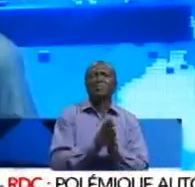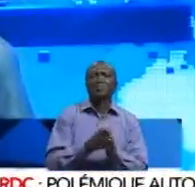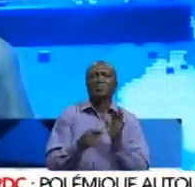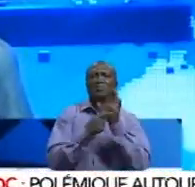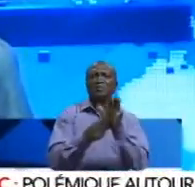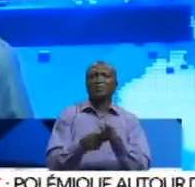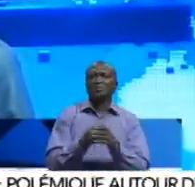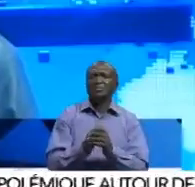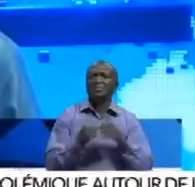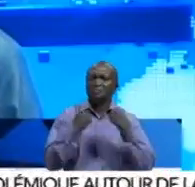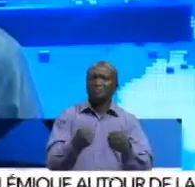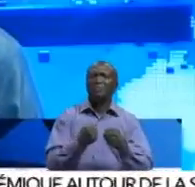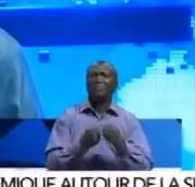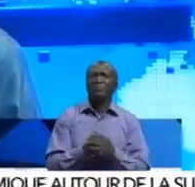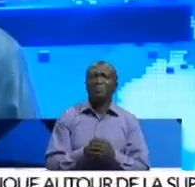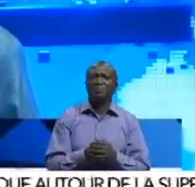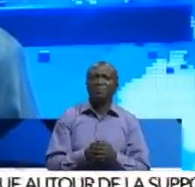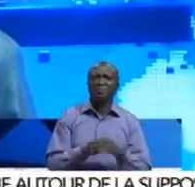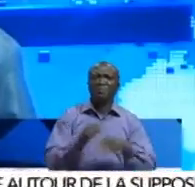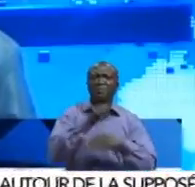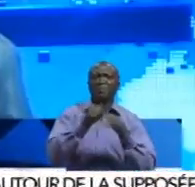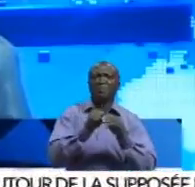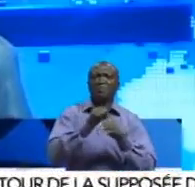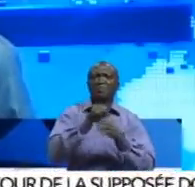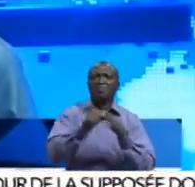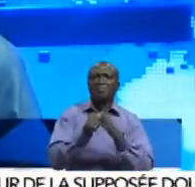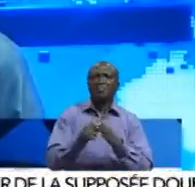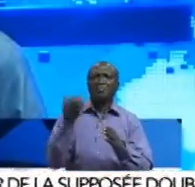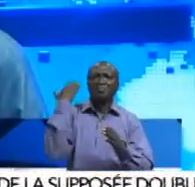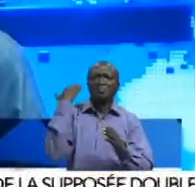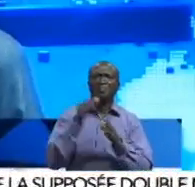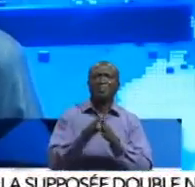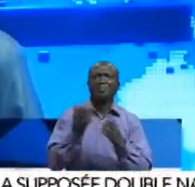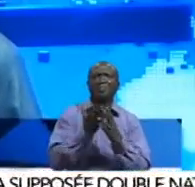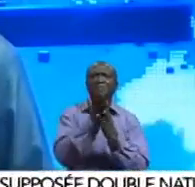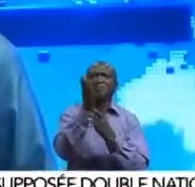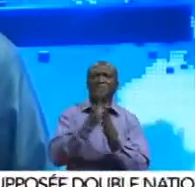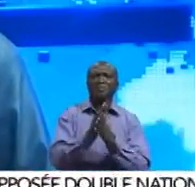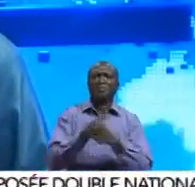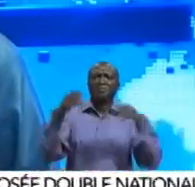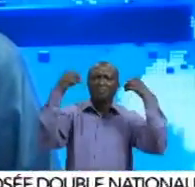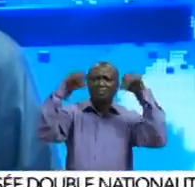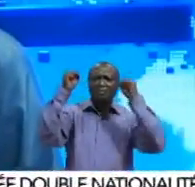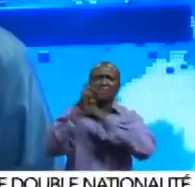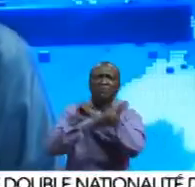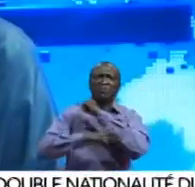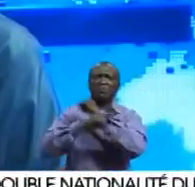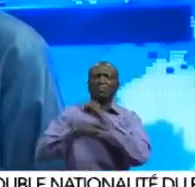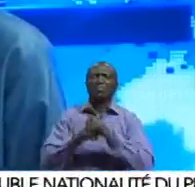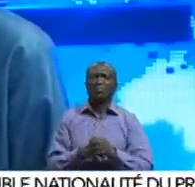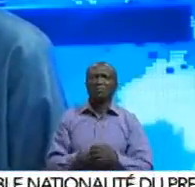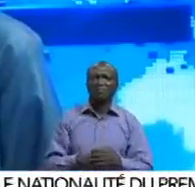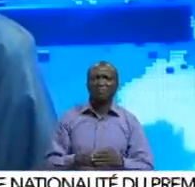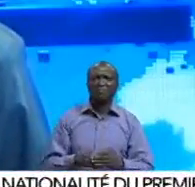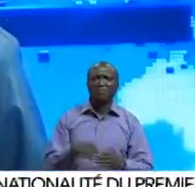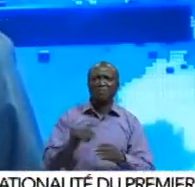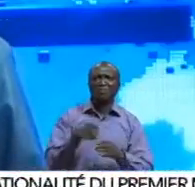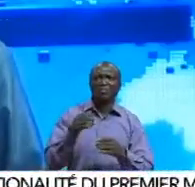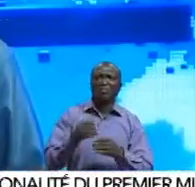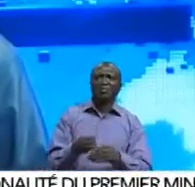crois que la suestion qui a été faite dernièrement par le Président de la République euh de de